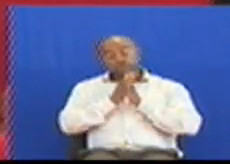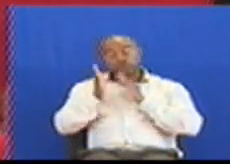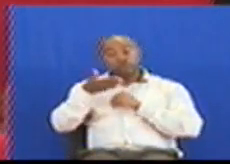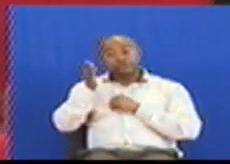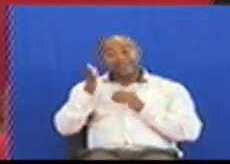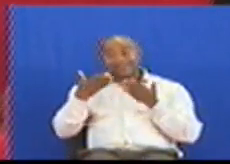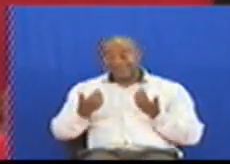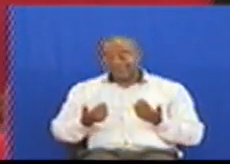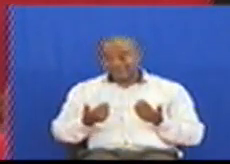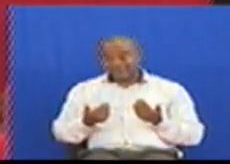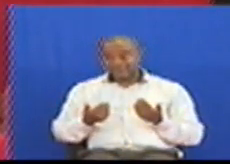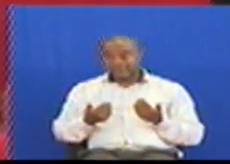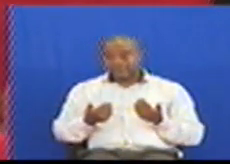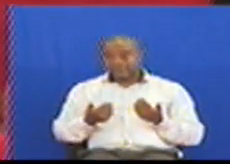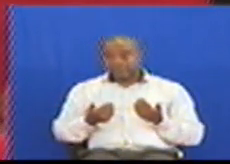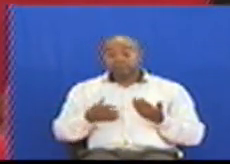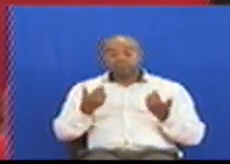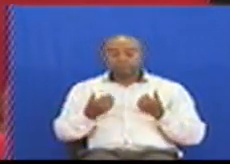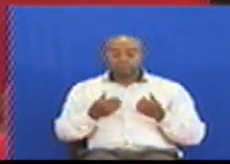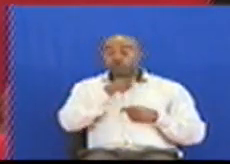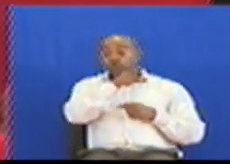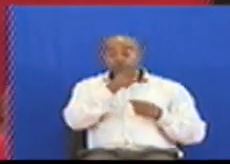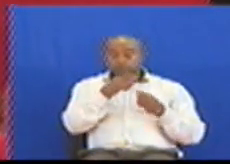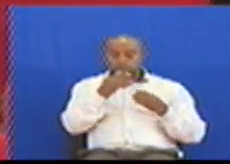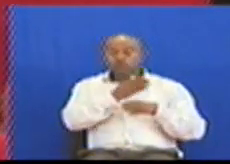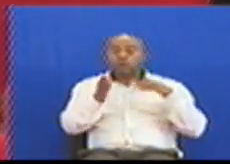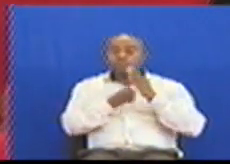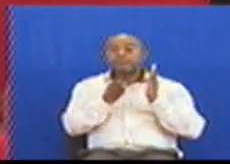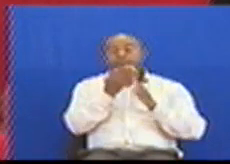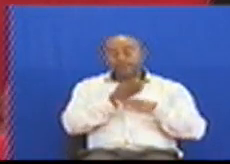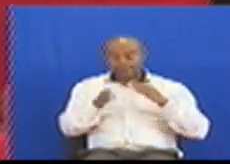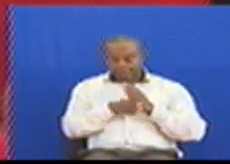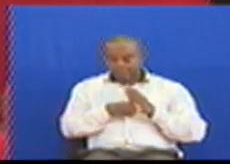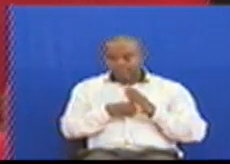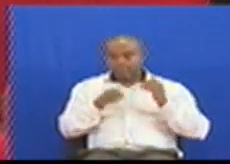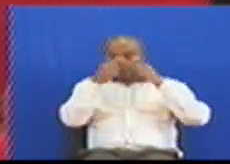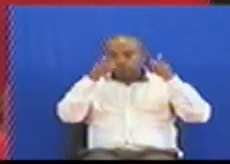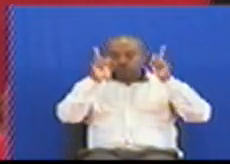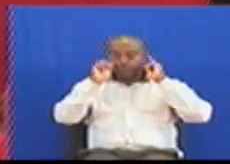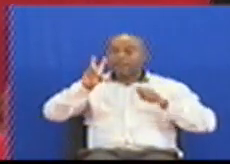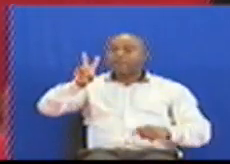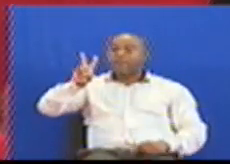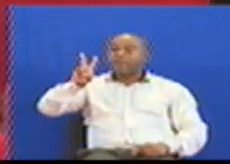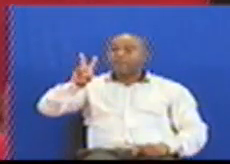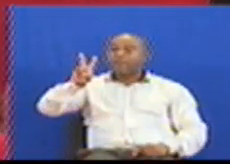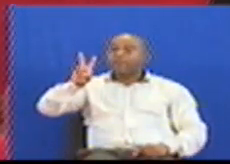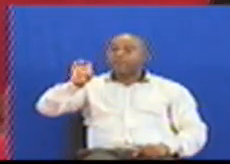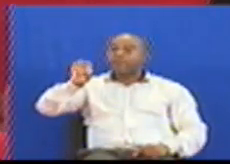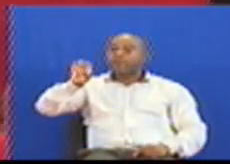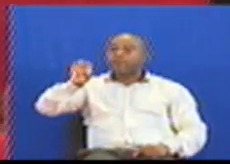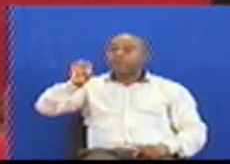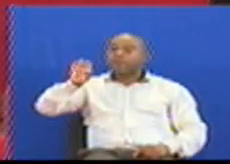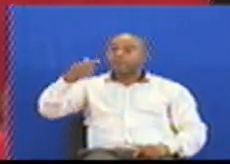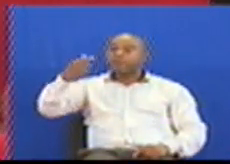tunajengewa sasa shule ya VETA katika kijiji cha Nyumbigwa wilaya ya Kasulu. Shukrani